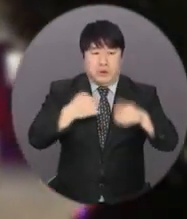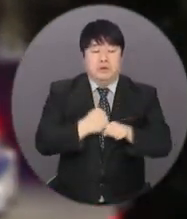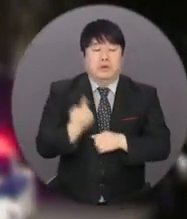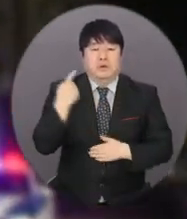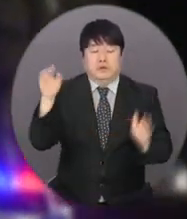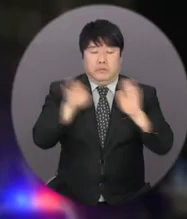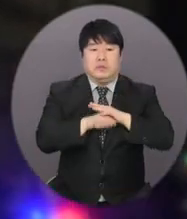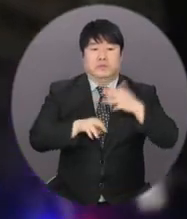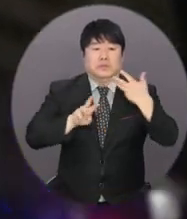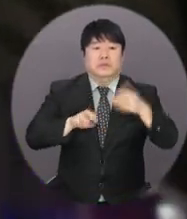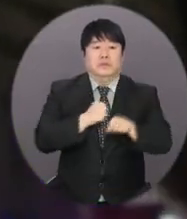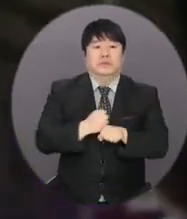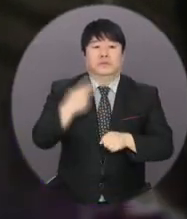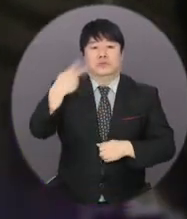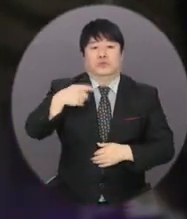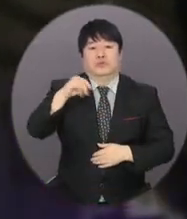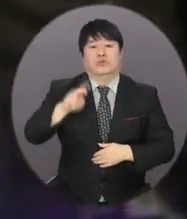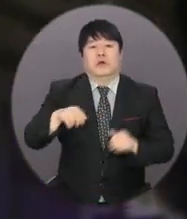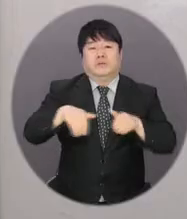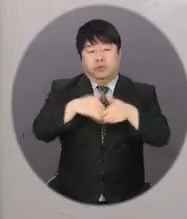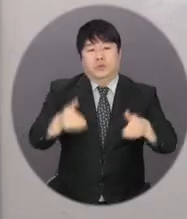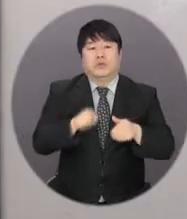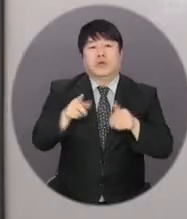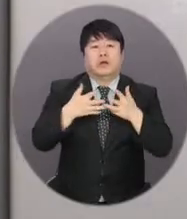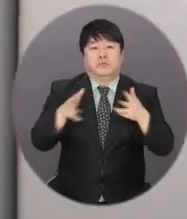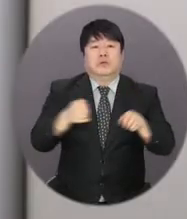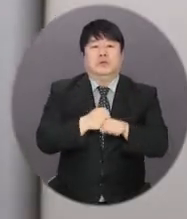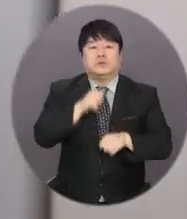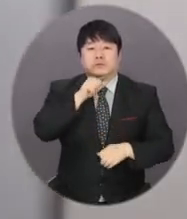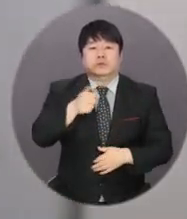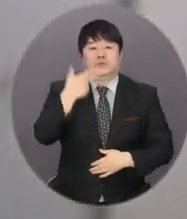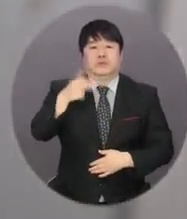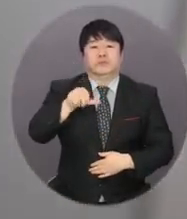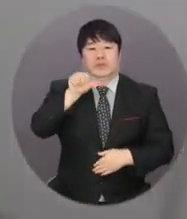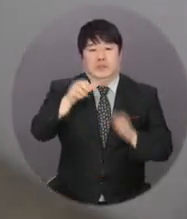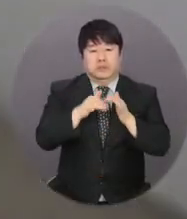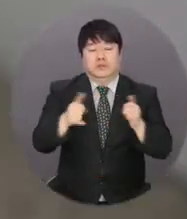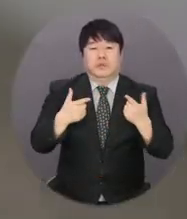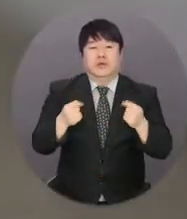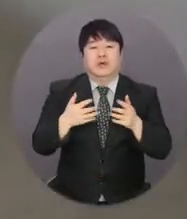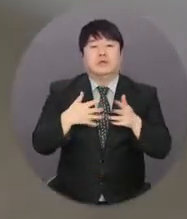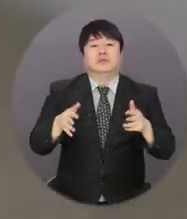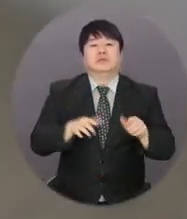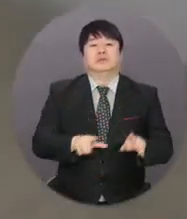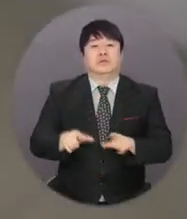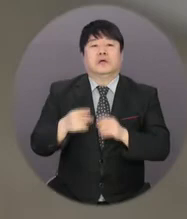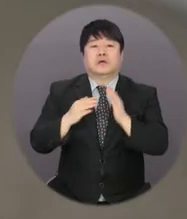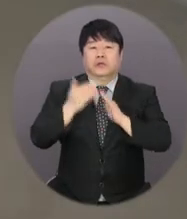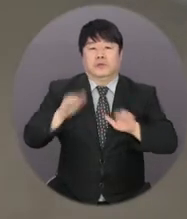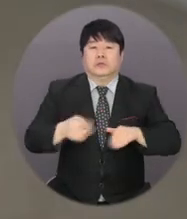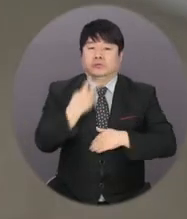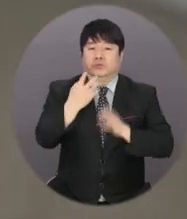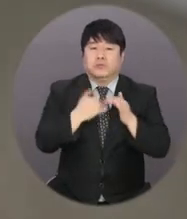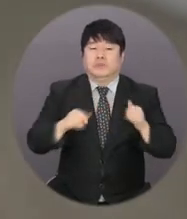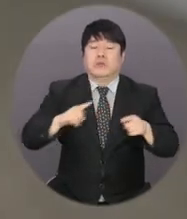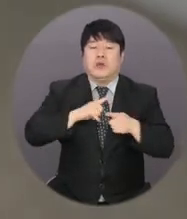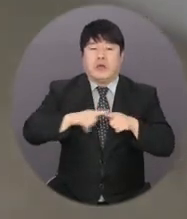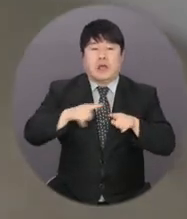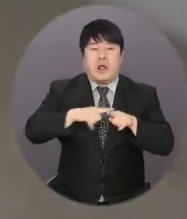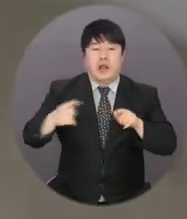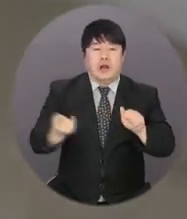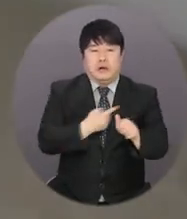반쯤 광주시 북구 두암동에 있는 이 아파트에서 57살 A씨가 같은 층에 사는 이웃 두 명에게 흉기를